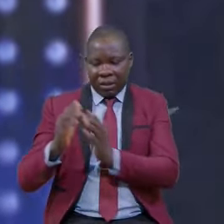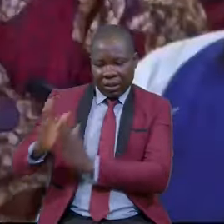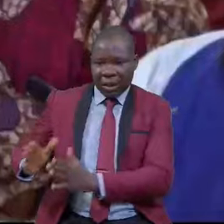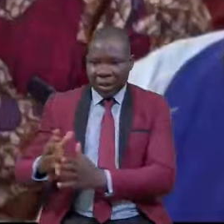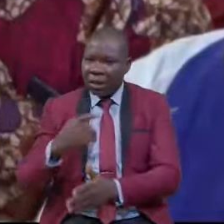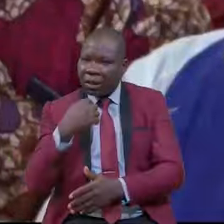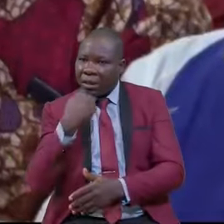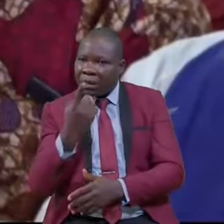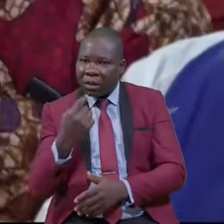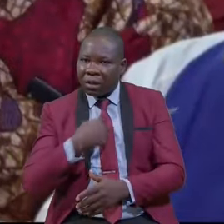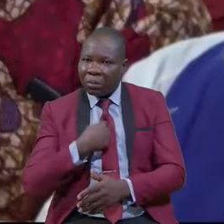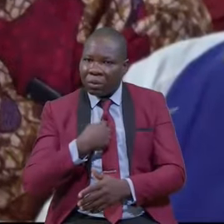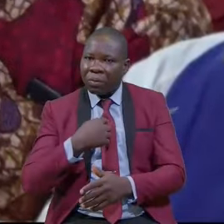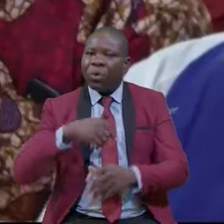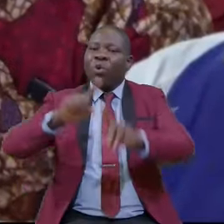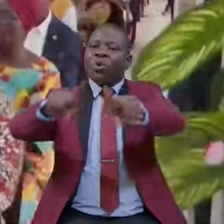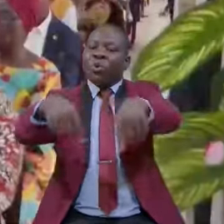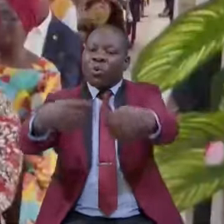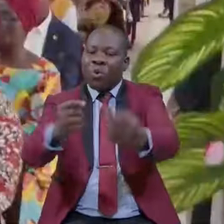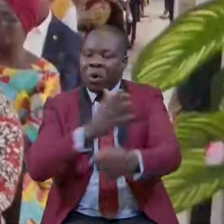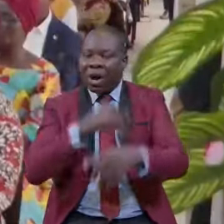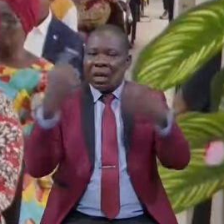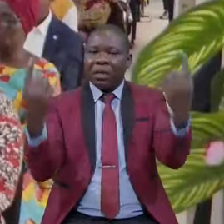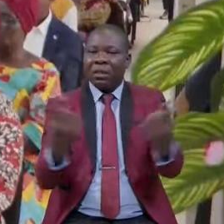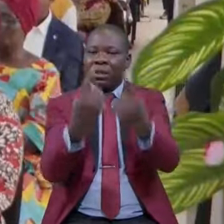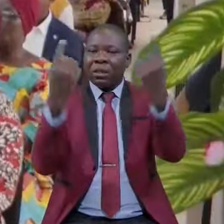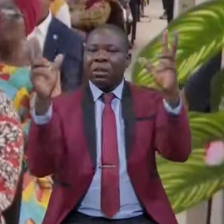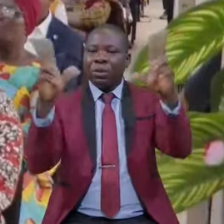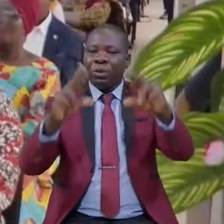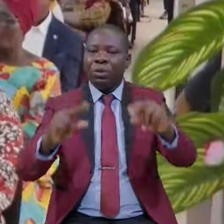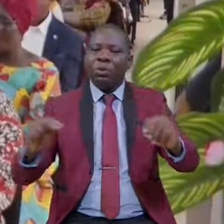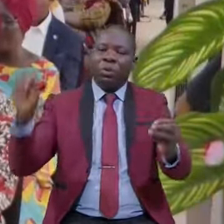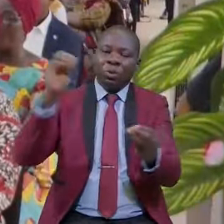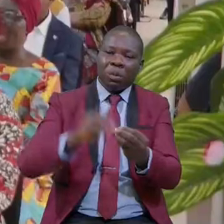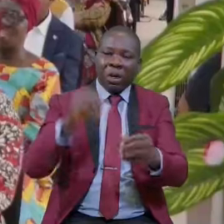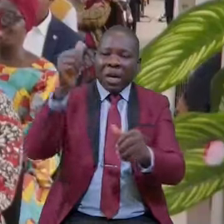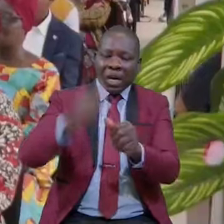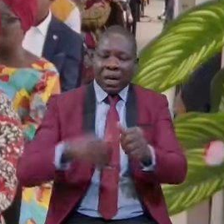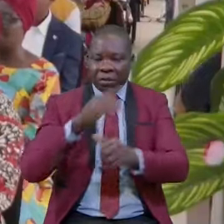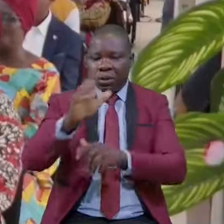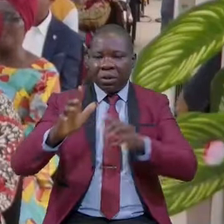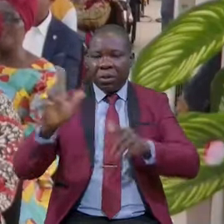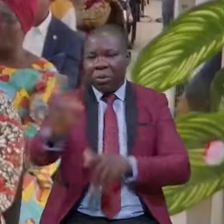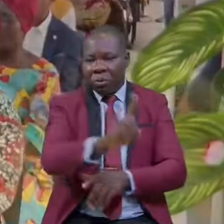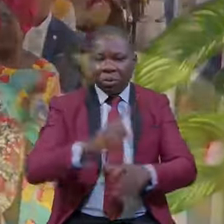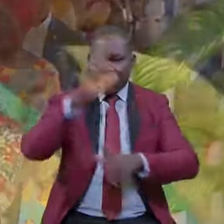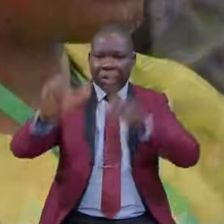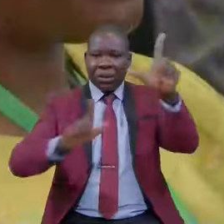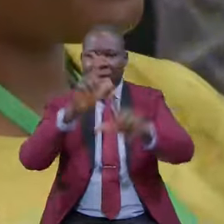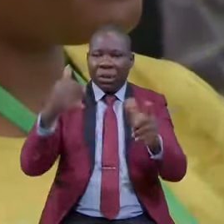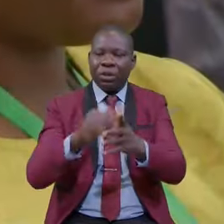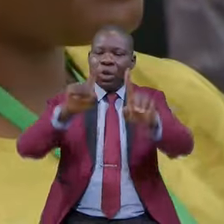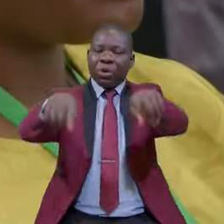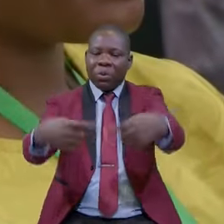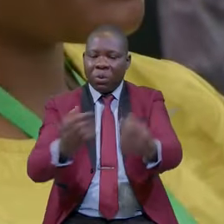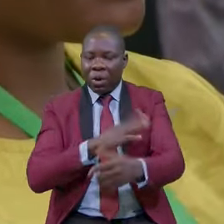Dites-le à haute voix encore. Let everybody que tout le monde that. Répète à haute voix. Va et ne pêche plus. So,